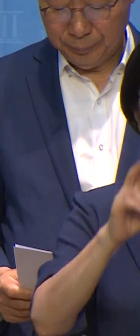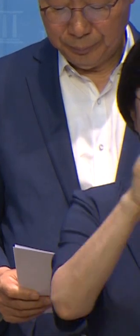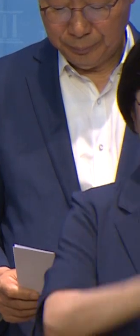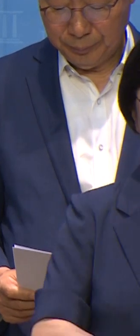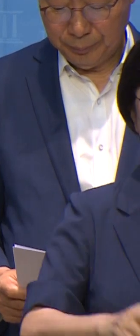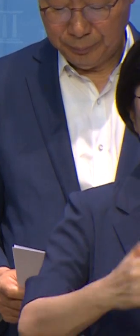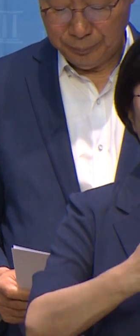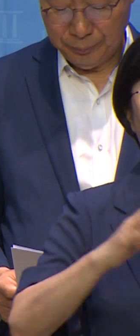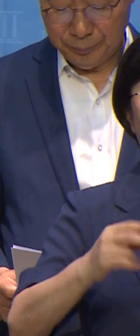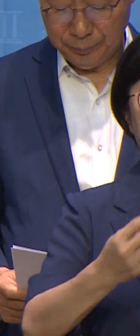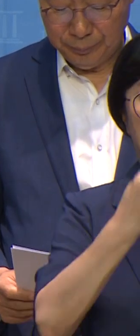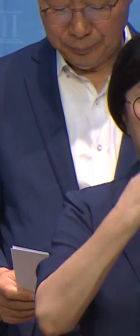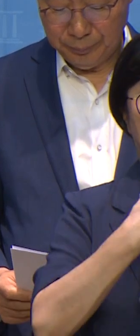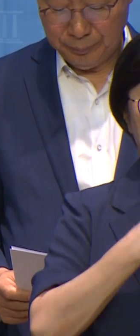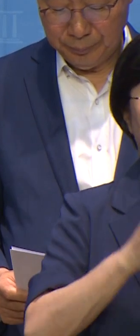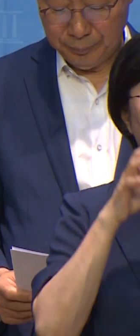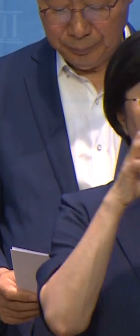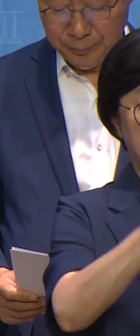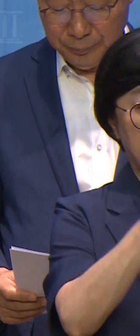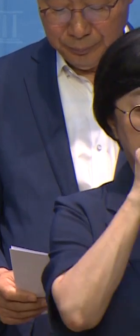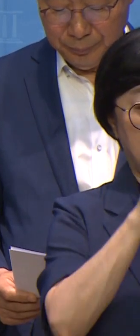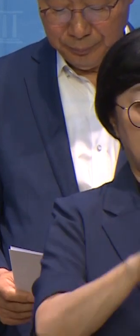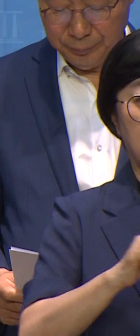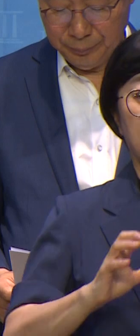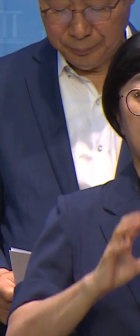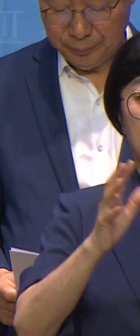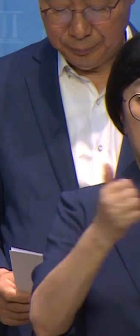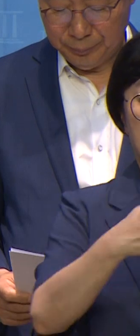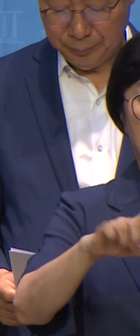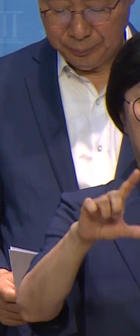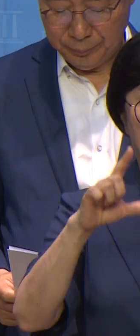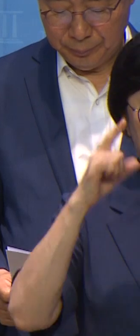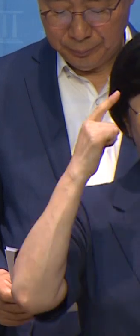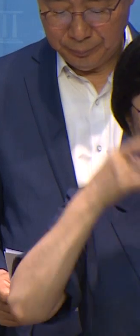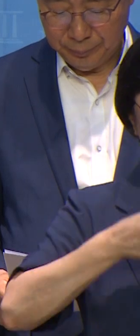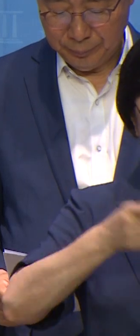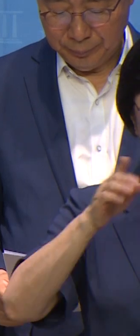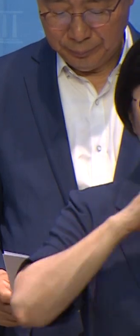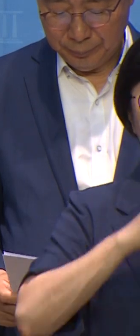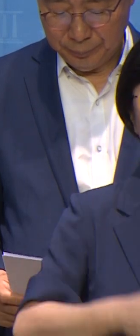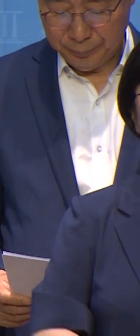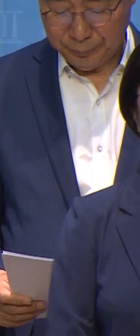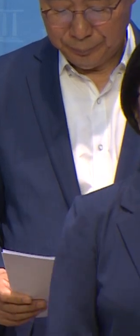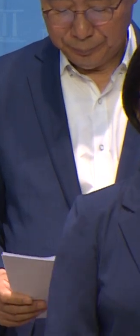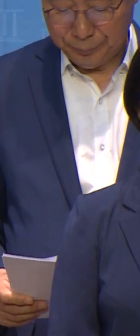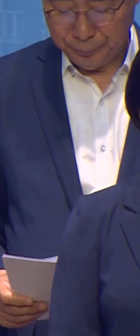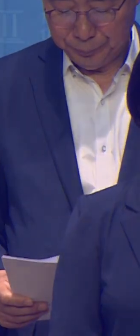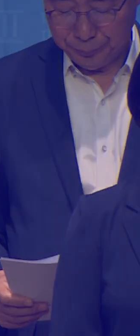국민의 생명과 안전을 위협하고 있다는 국민의 경고를 새겨드려야 합니다.